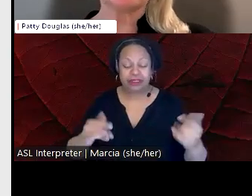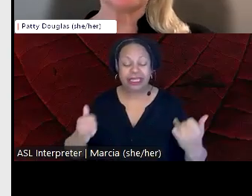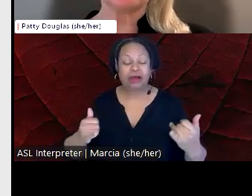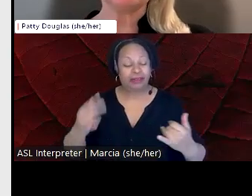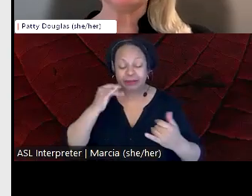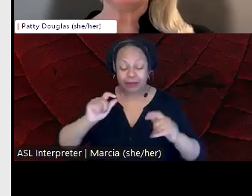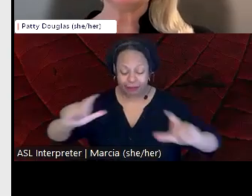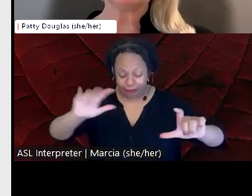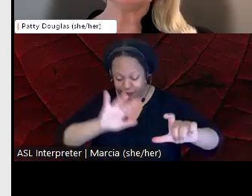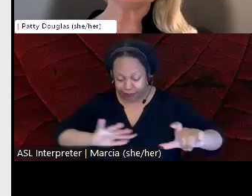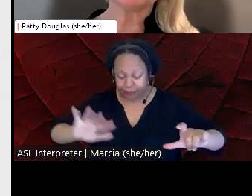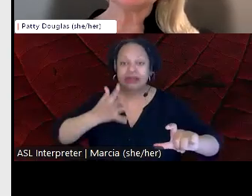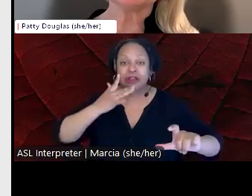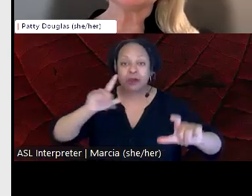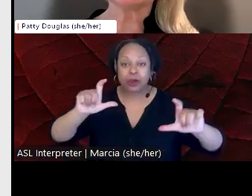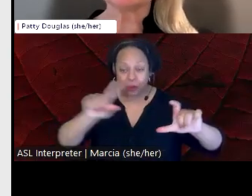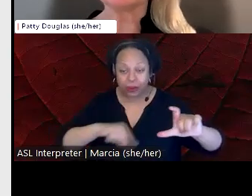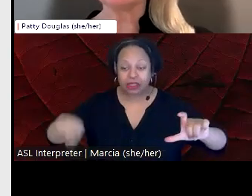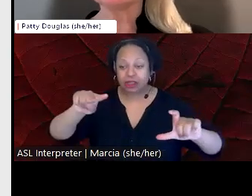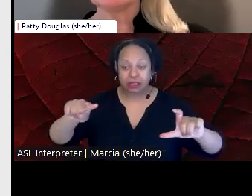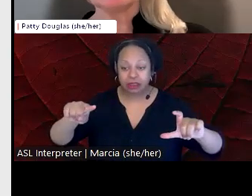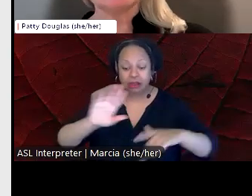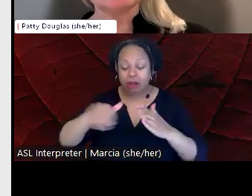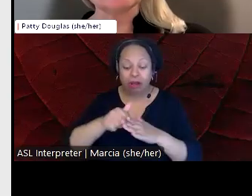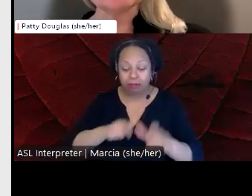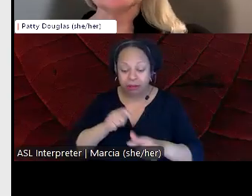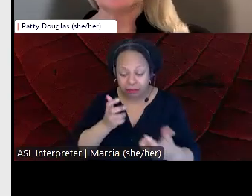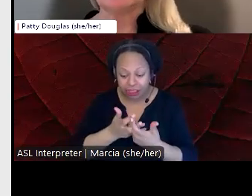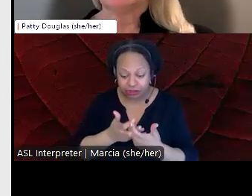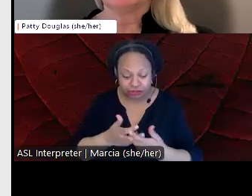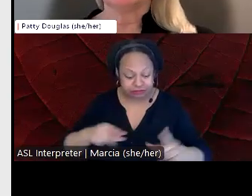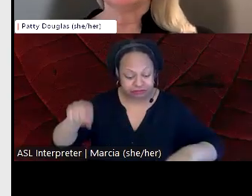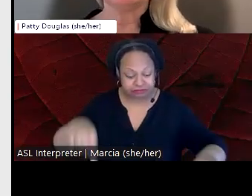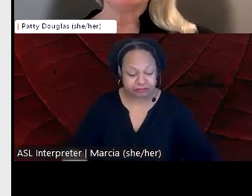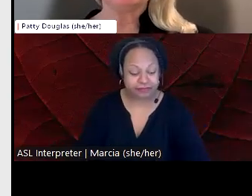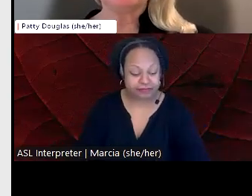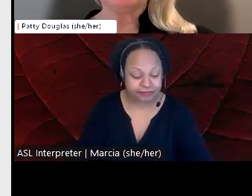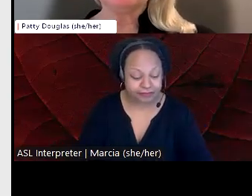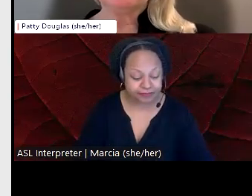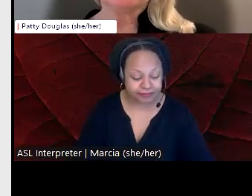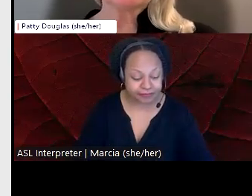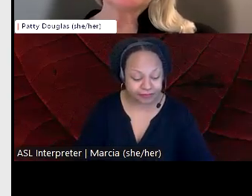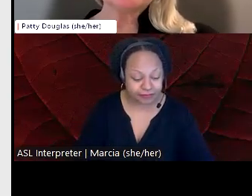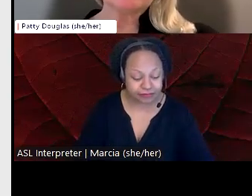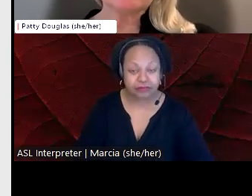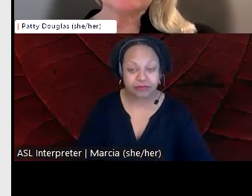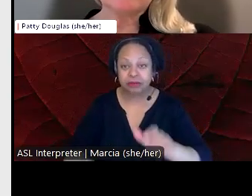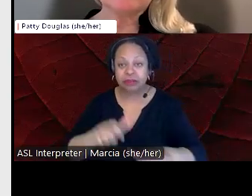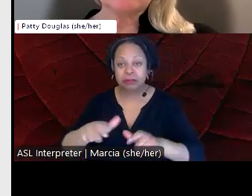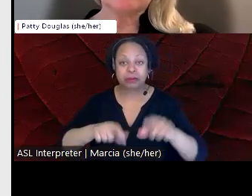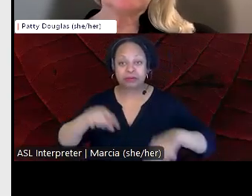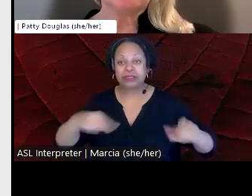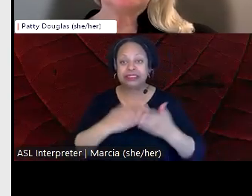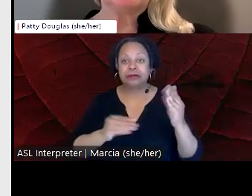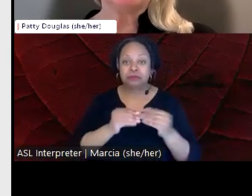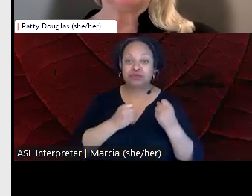neurodivergence comme une roue de couleur. Et nous nous y trouvons tous quelque part. Nous sommes plus forts dans certaines parties par rapport à d'autres. Nous